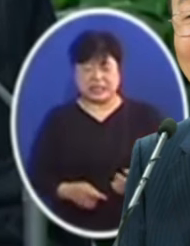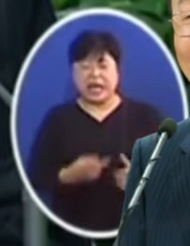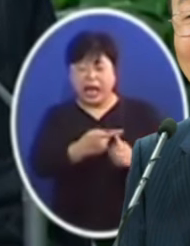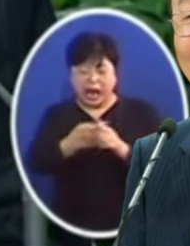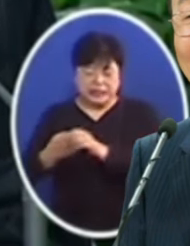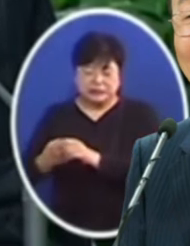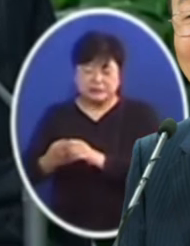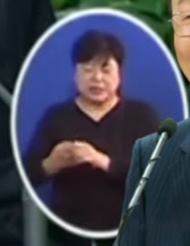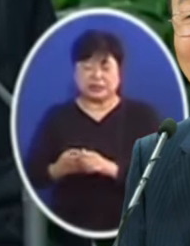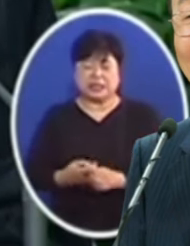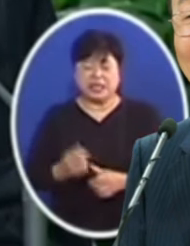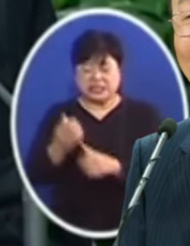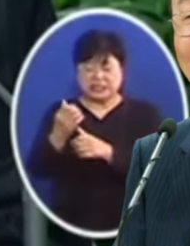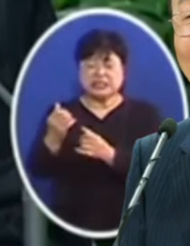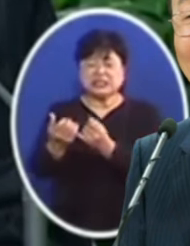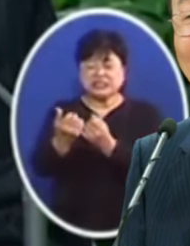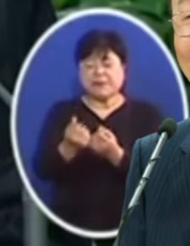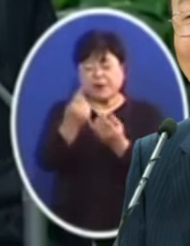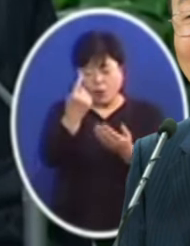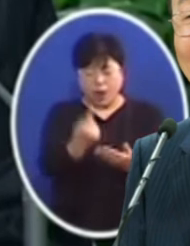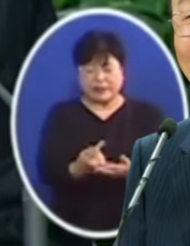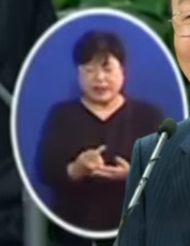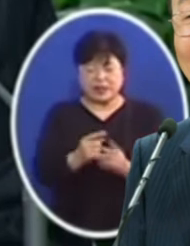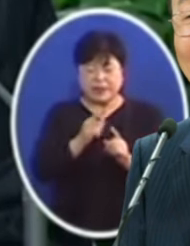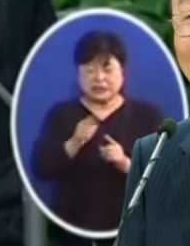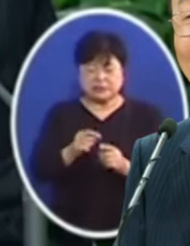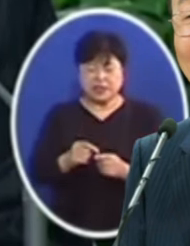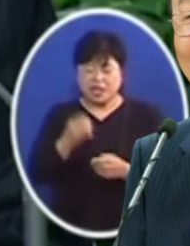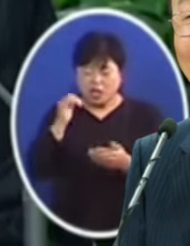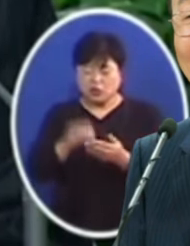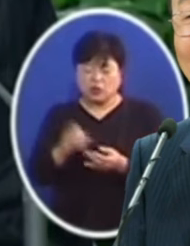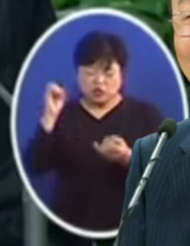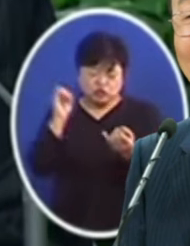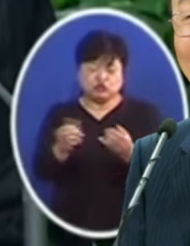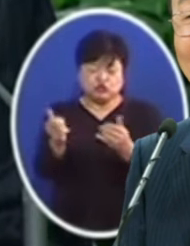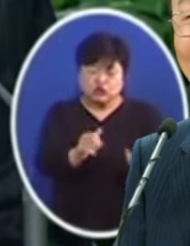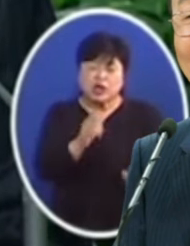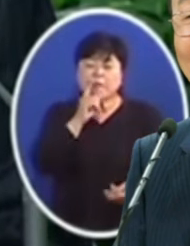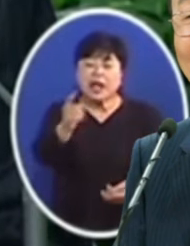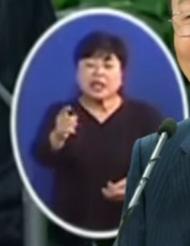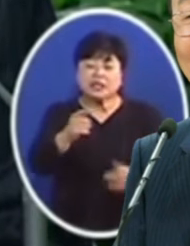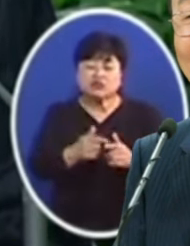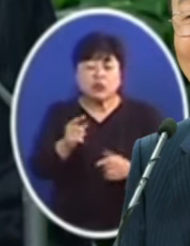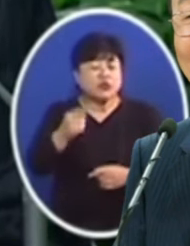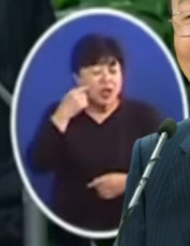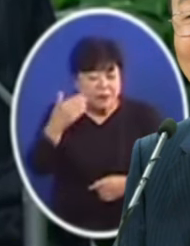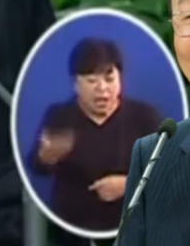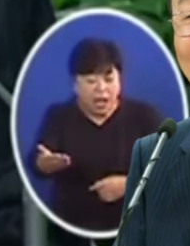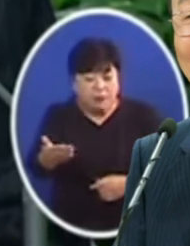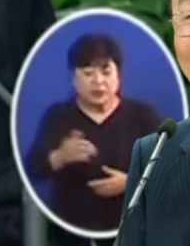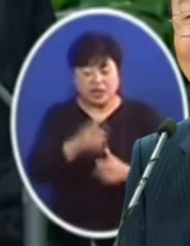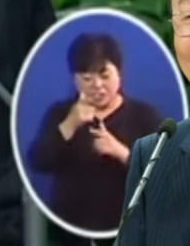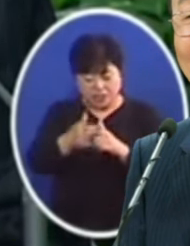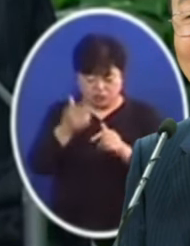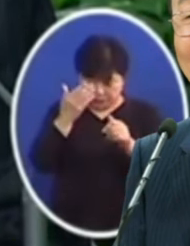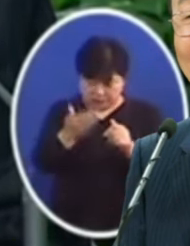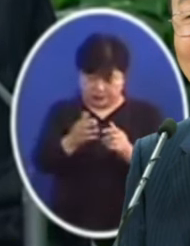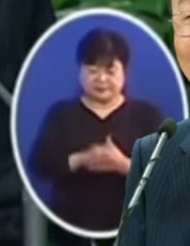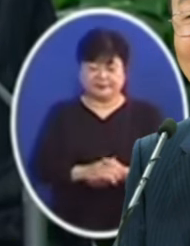잡혔으니 성경에는 돌로 쳐 죽이라 했는데 당신은 어떻게 하라고 합니까? 자꾸 물을 때